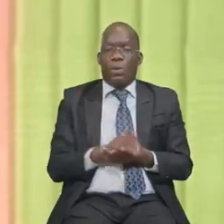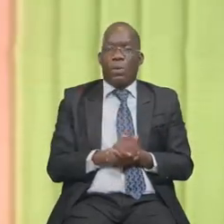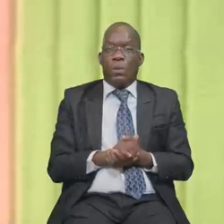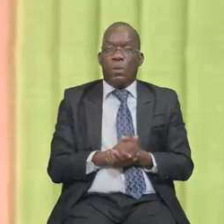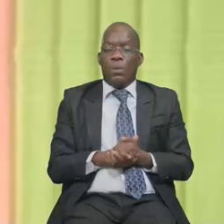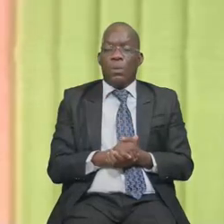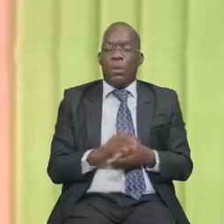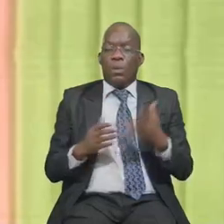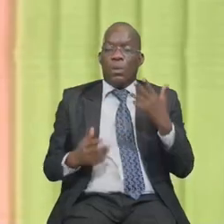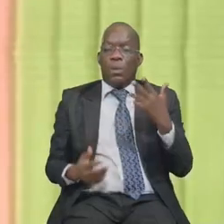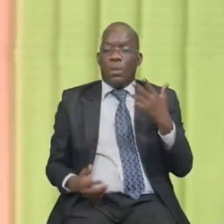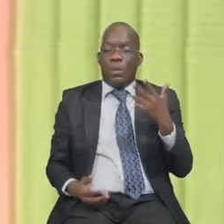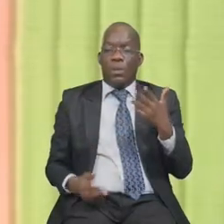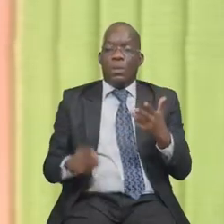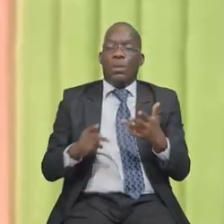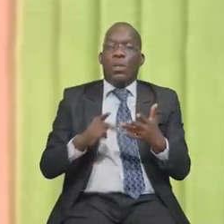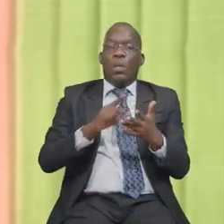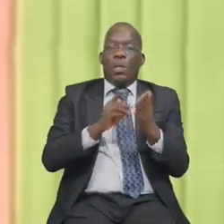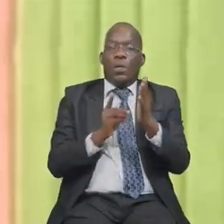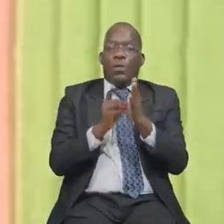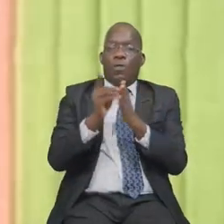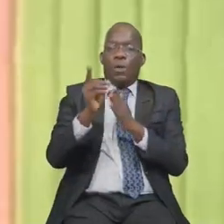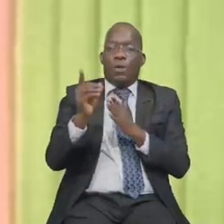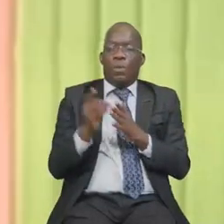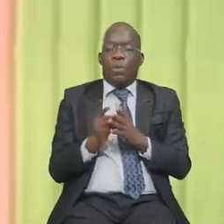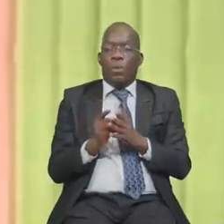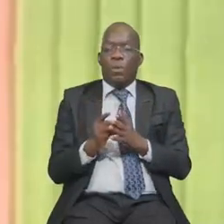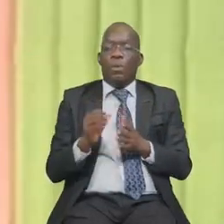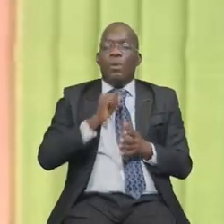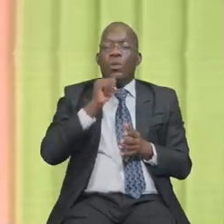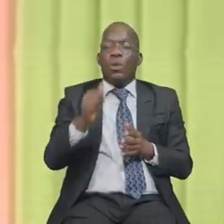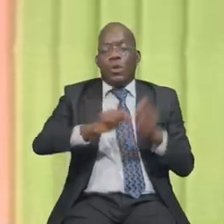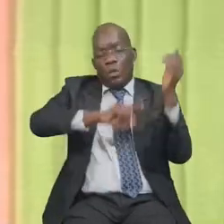Troisièmement, polir et ne punis pas.